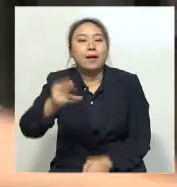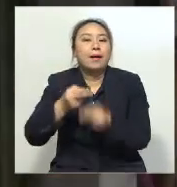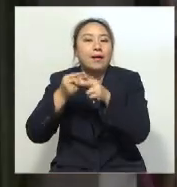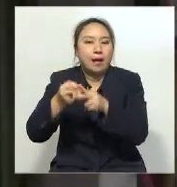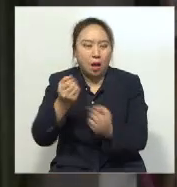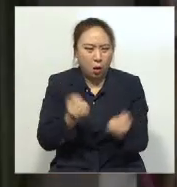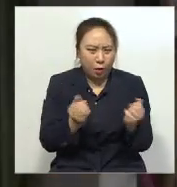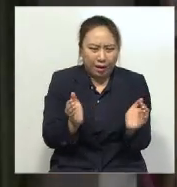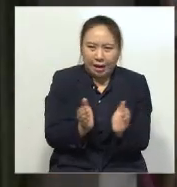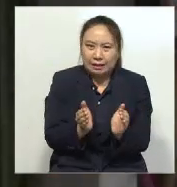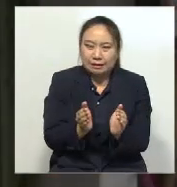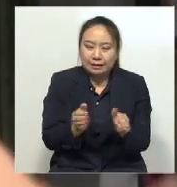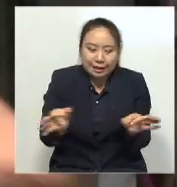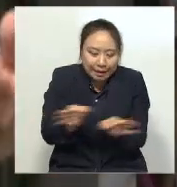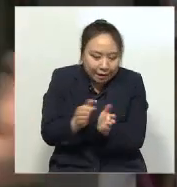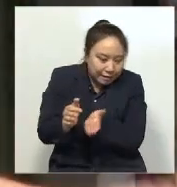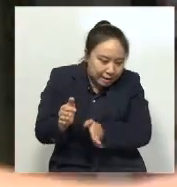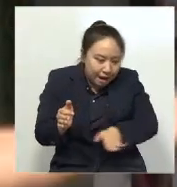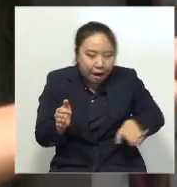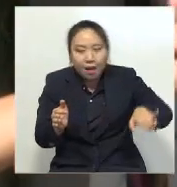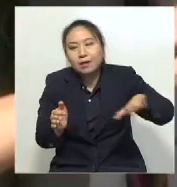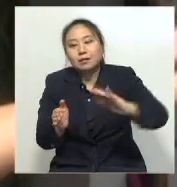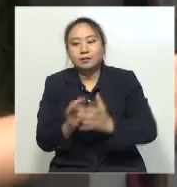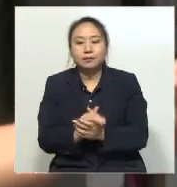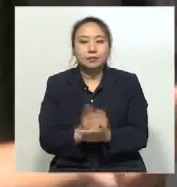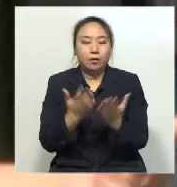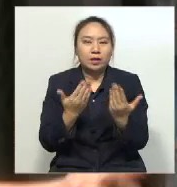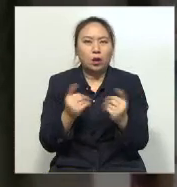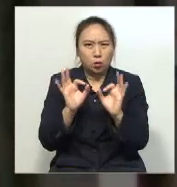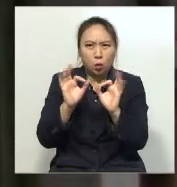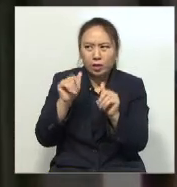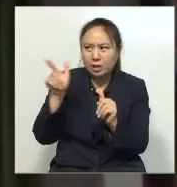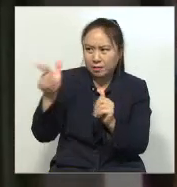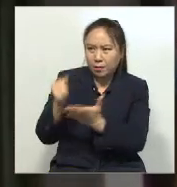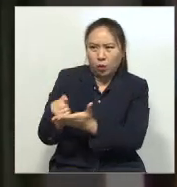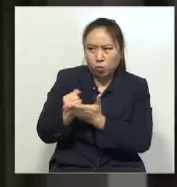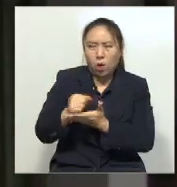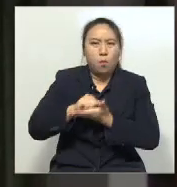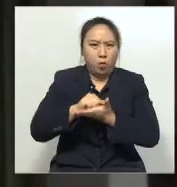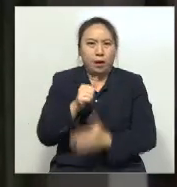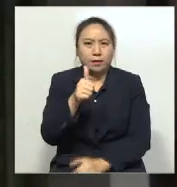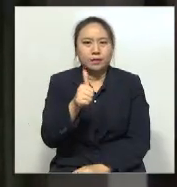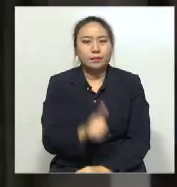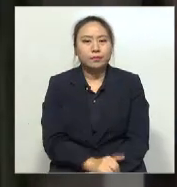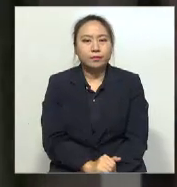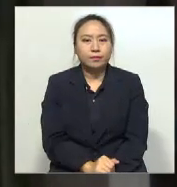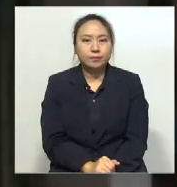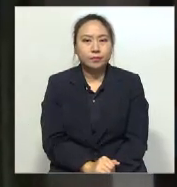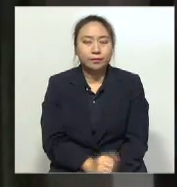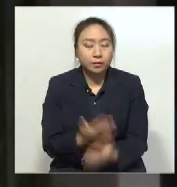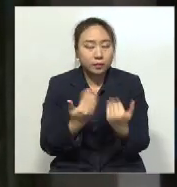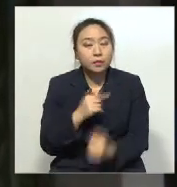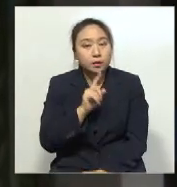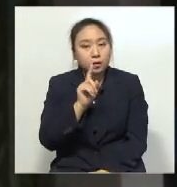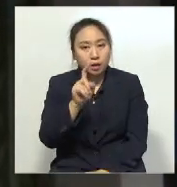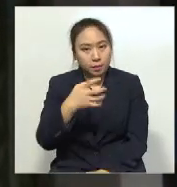ที่อื่นก็ดีมากเลยที่มีรถกรมทางหลวงเข้ามาช่วยบริการเนี่ย นอกจากนี้เราอยากให้หน่วย